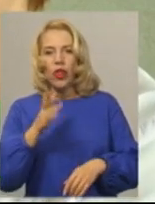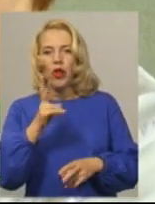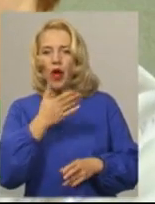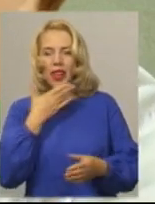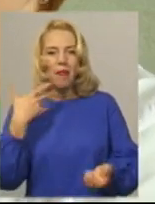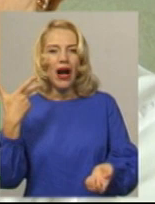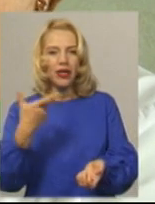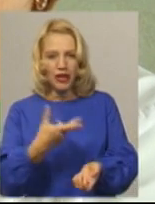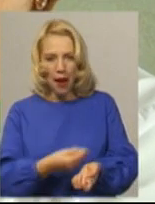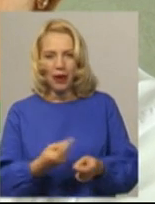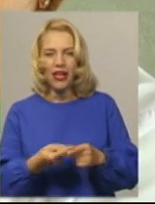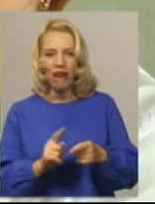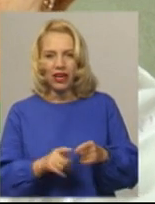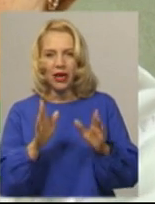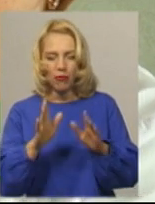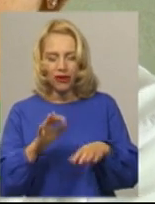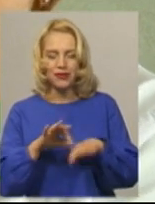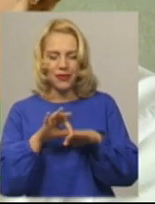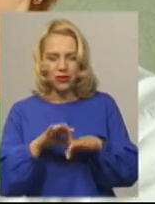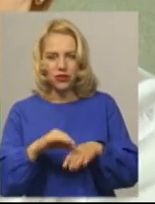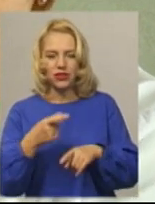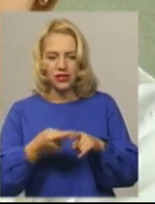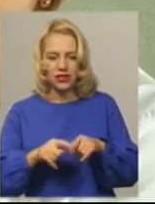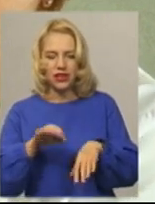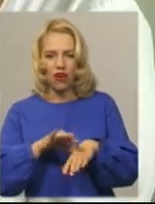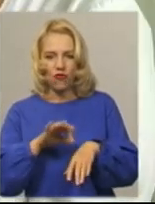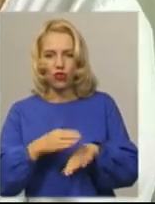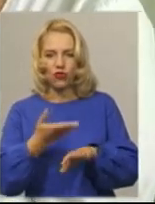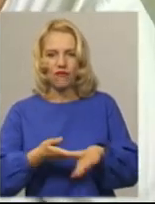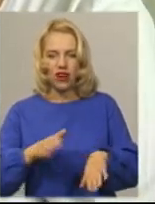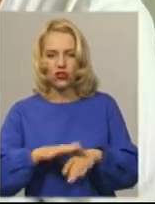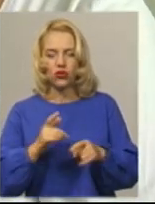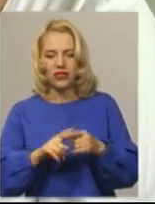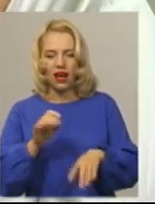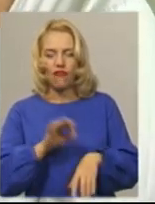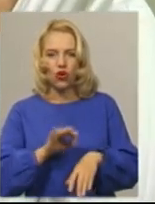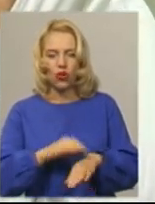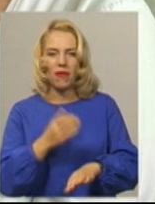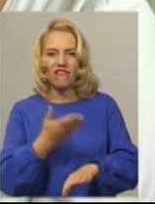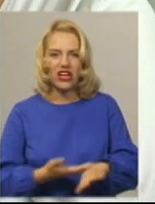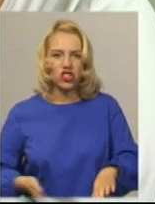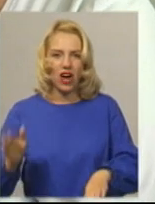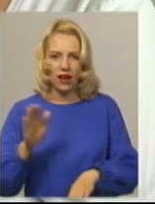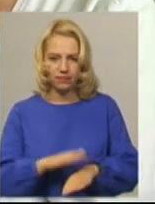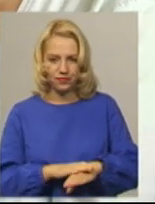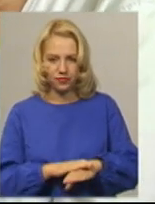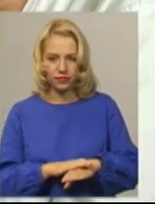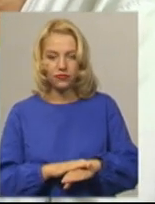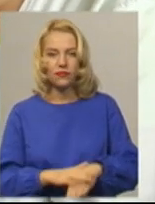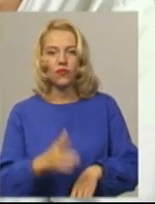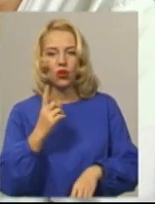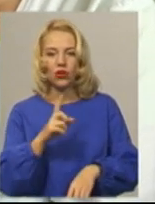щеплені, вони будуть переносити це захворювання важко. Ця хвороба важка. Одна